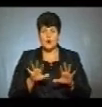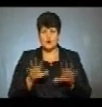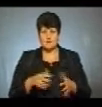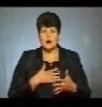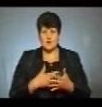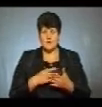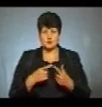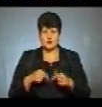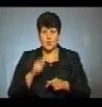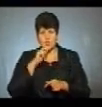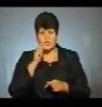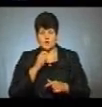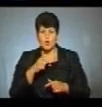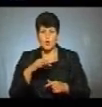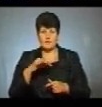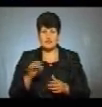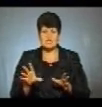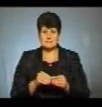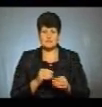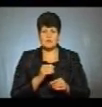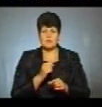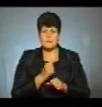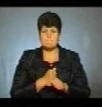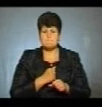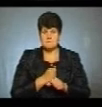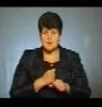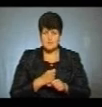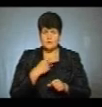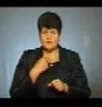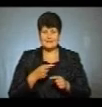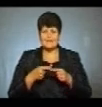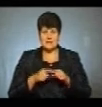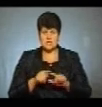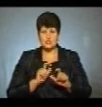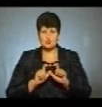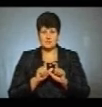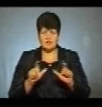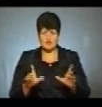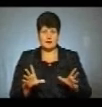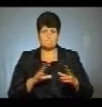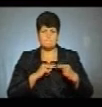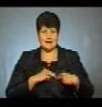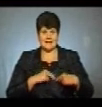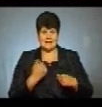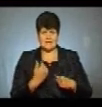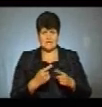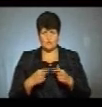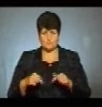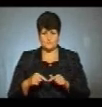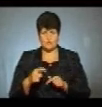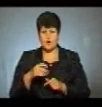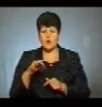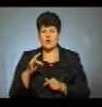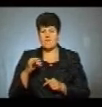організації «Українсько-хорватської співпраці Біла Хорватія», розповідає технічний університет, партнер їхньої організації. Хорватія вже, не